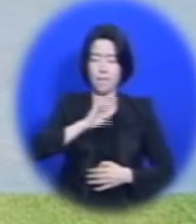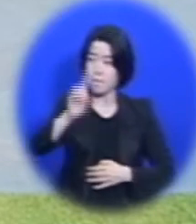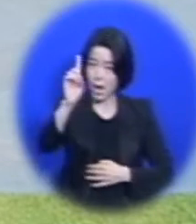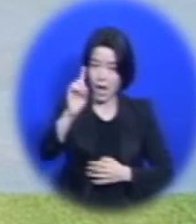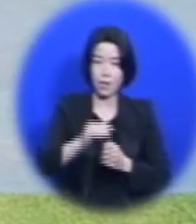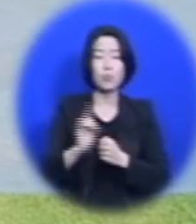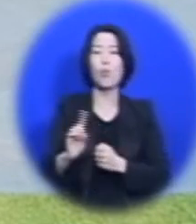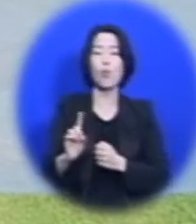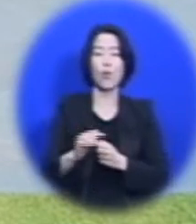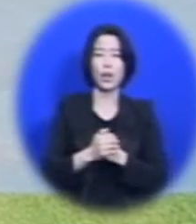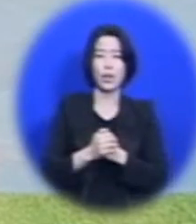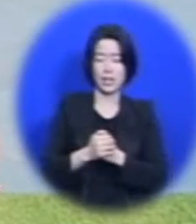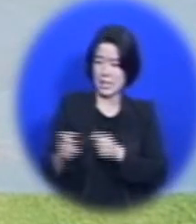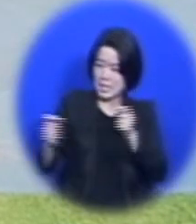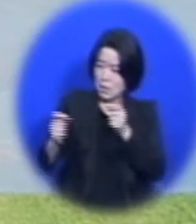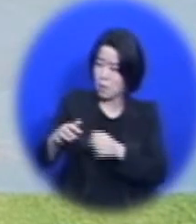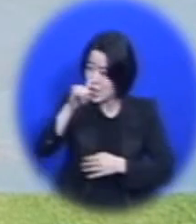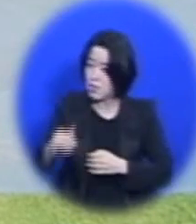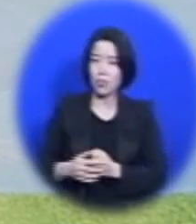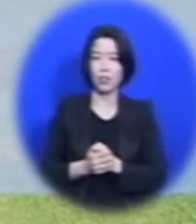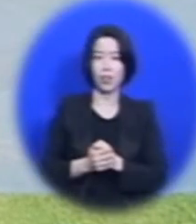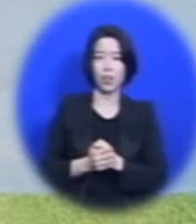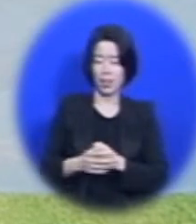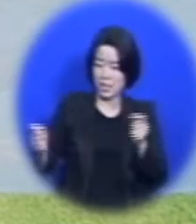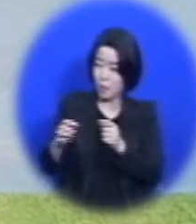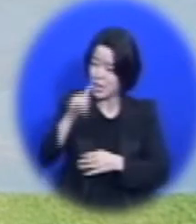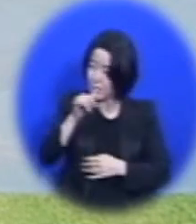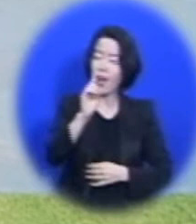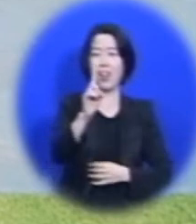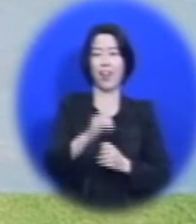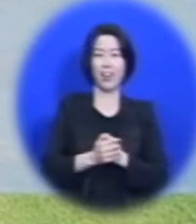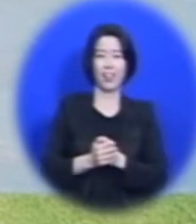있는 거 옆에 있네. 그거 하나.